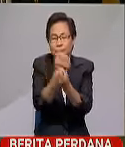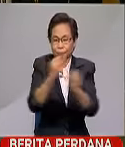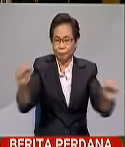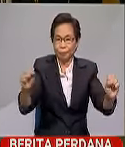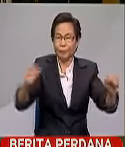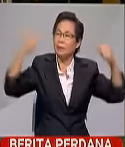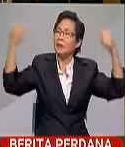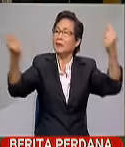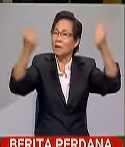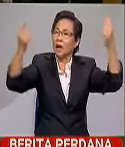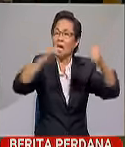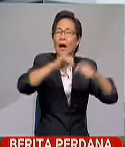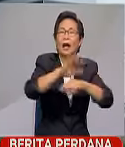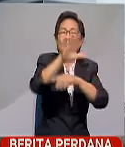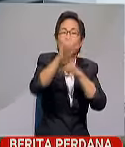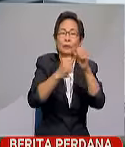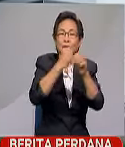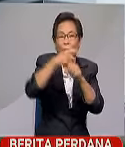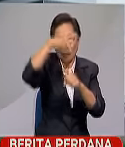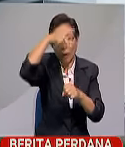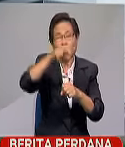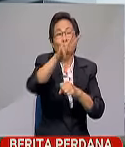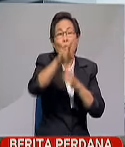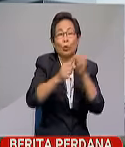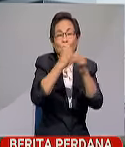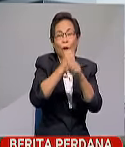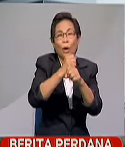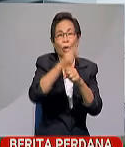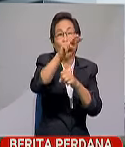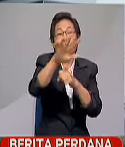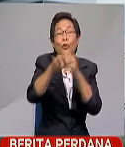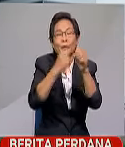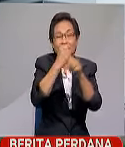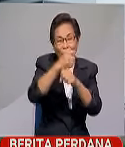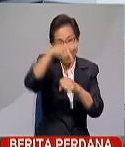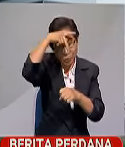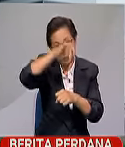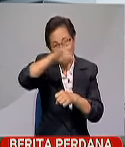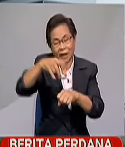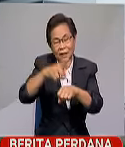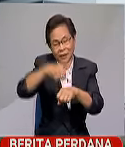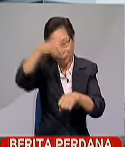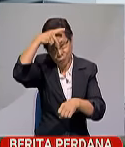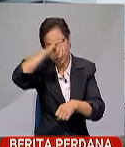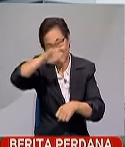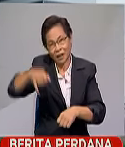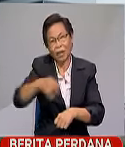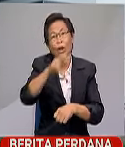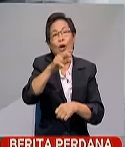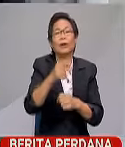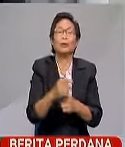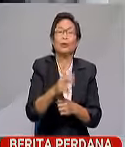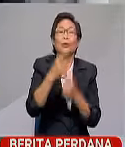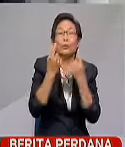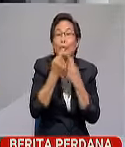sempena sambutan Jubli Perak Putrajaya 2020 kali ke-25 di Putrajaya.